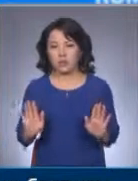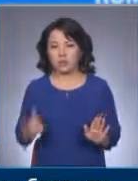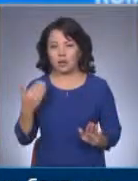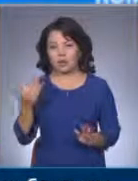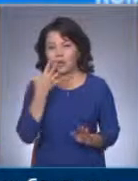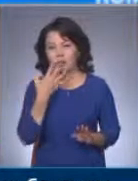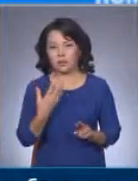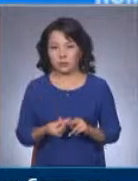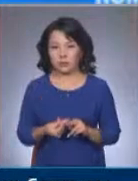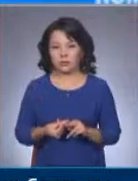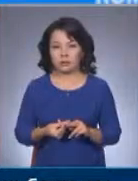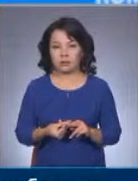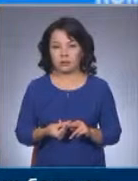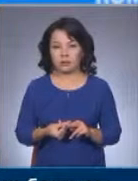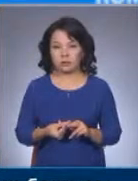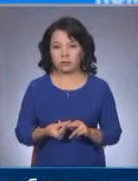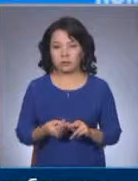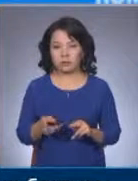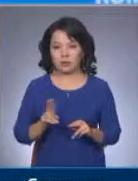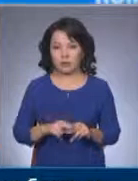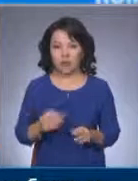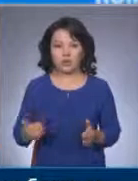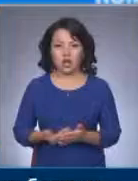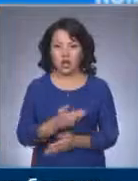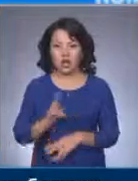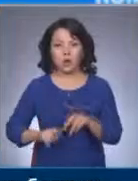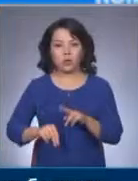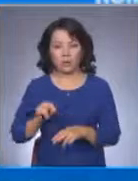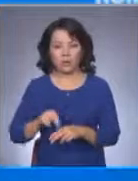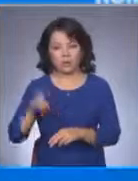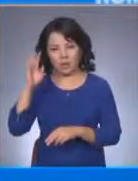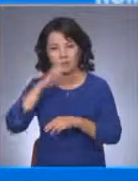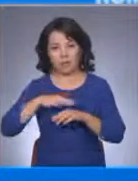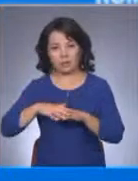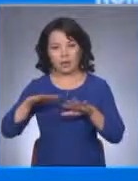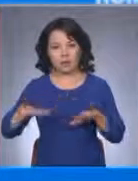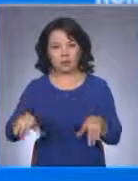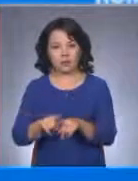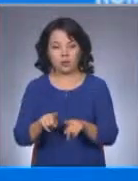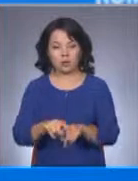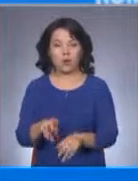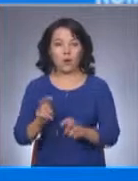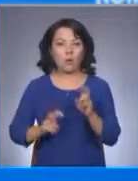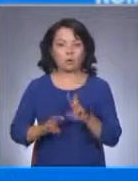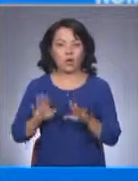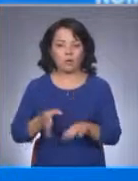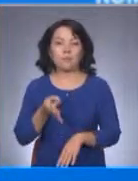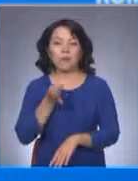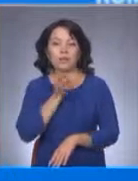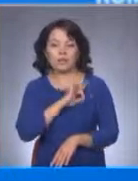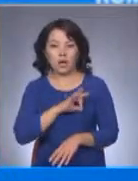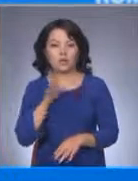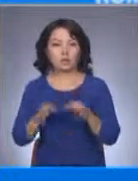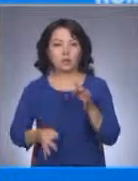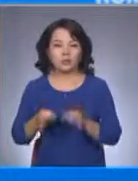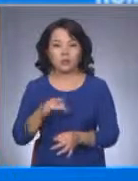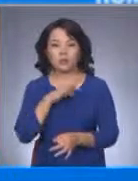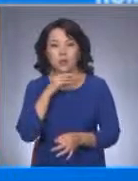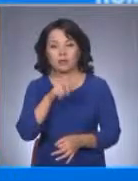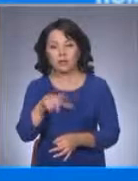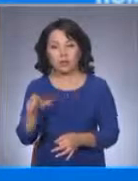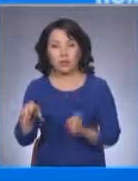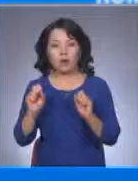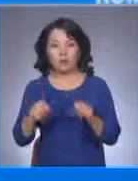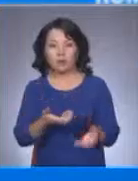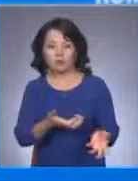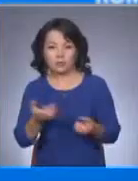сол жаңа құрылған мекеменің өндірістік аумағын пайдаланып, өзі сотталғандарды жұмыспен қамтамасыз